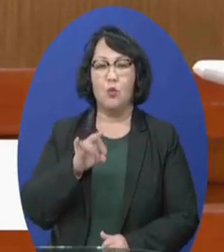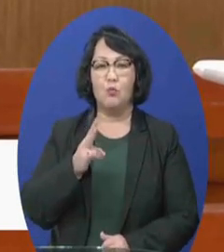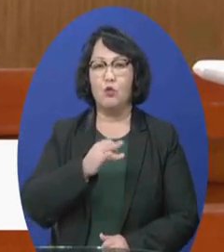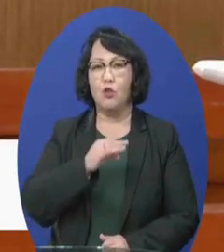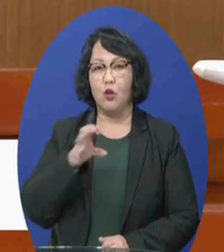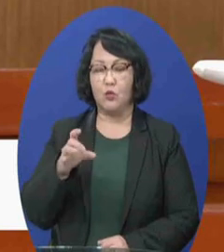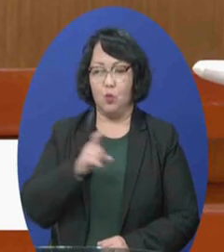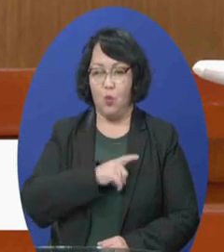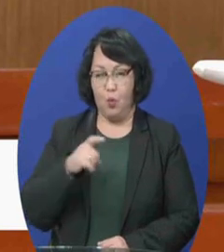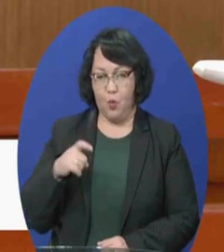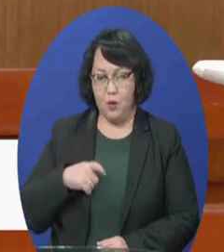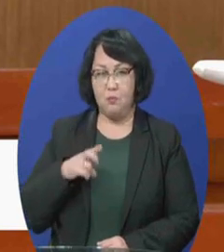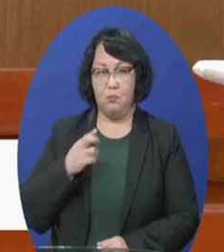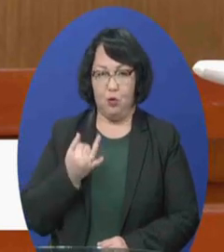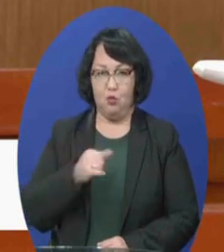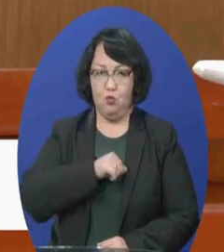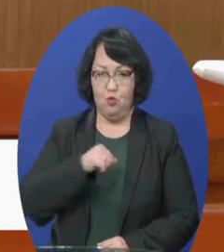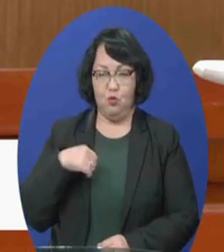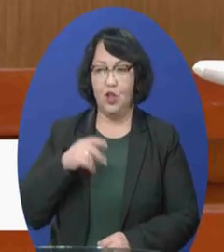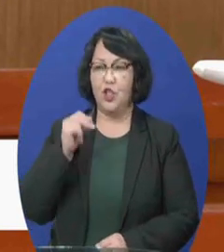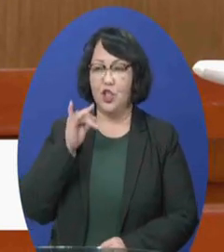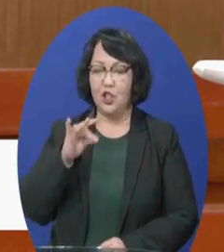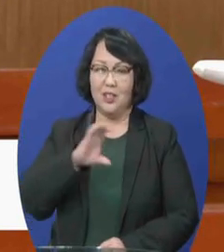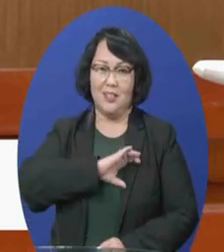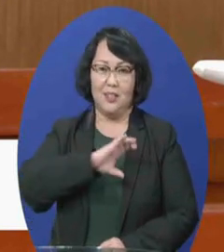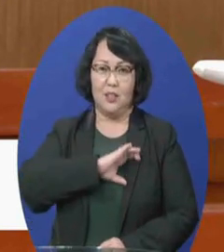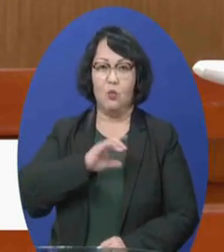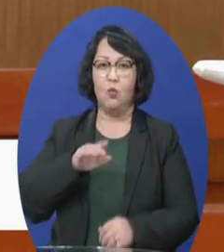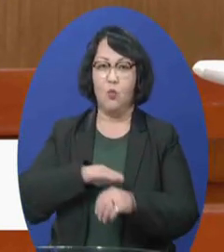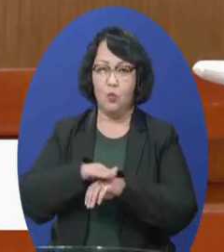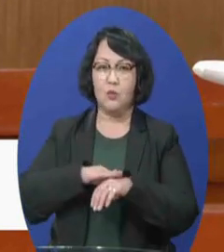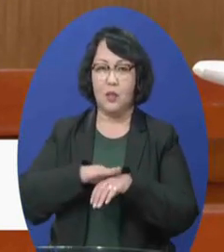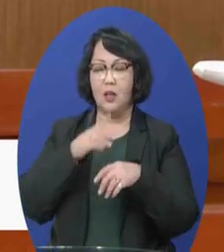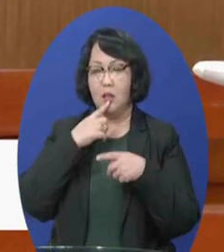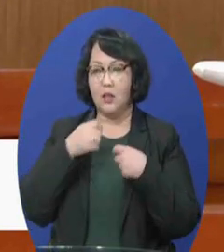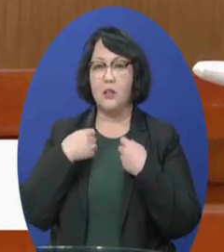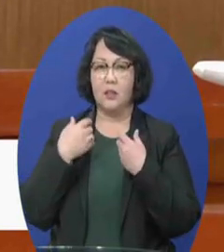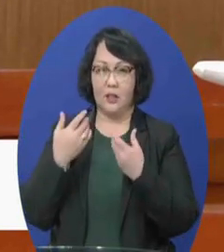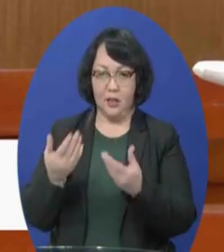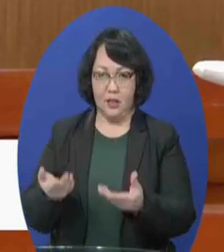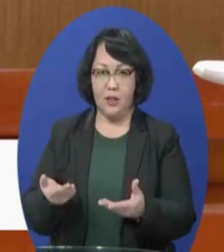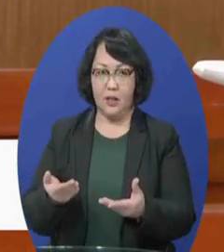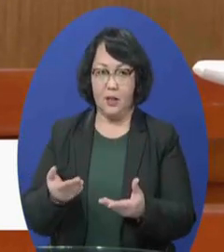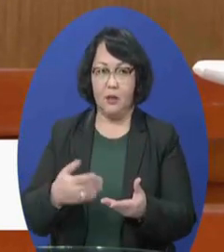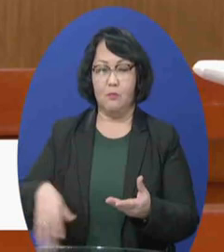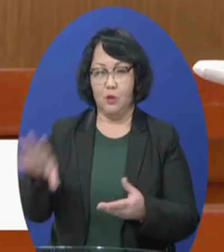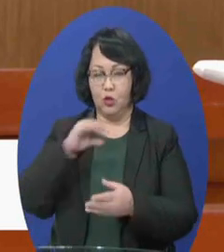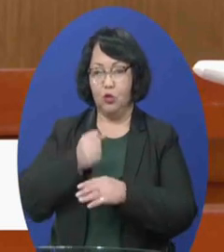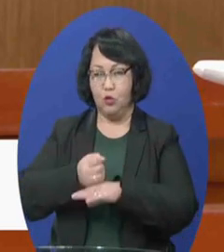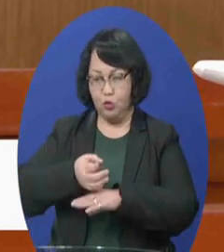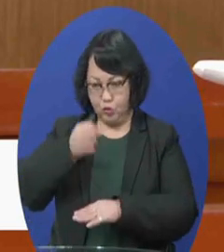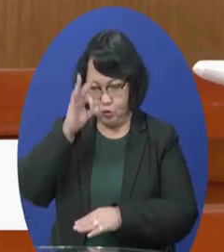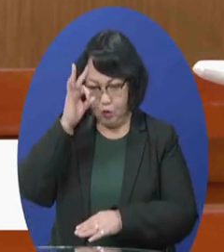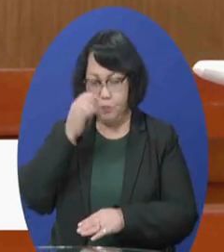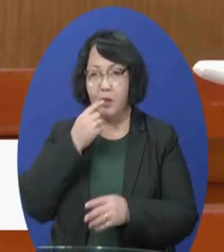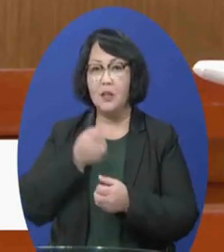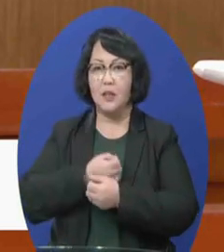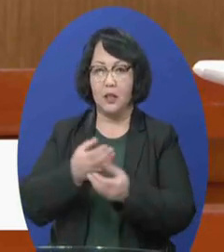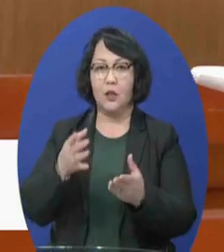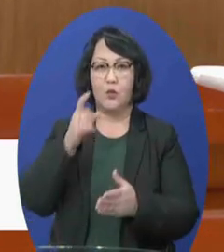бас хувьсаа чин сэтгэлээсээ одоо өөрчлөлт хүүж бидний өршөөрөө гэж одоо хэлэх хүсэж